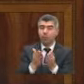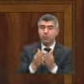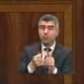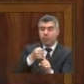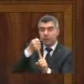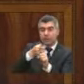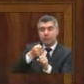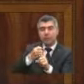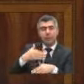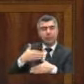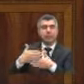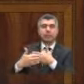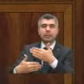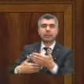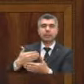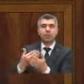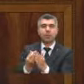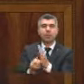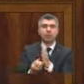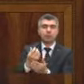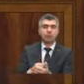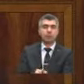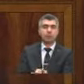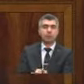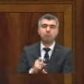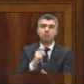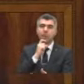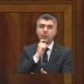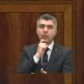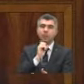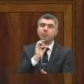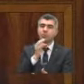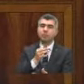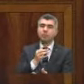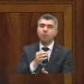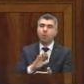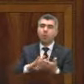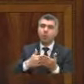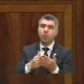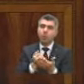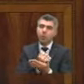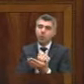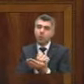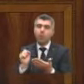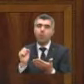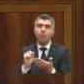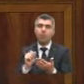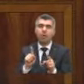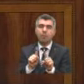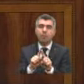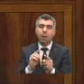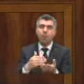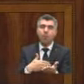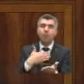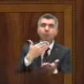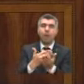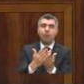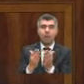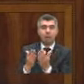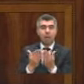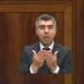تتطور باستمرار، فإنها تبقى غير كافية للقضاء نهائياً على ظاهرة الانقطاع عن